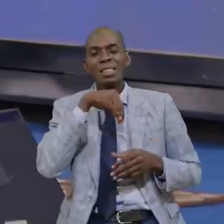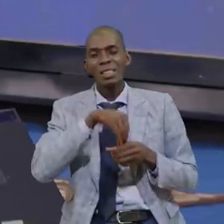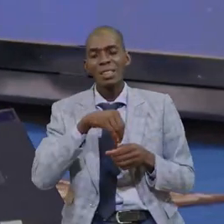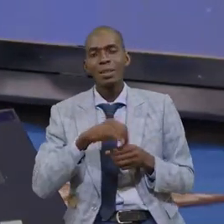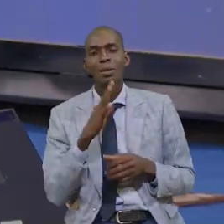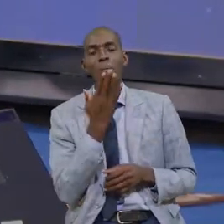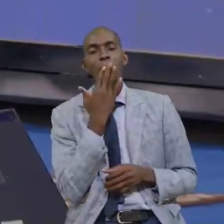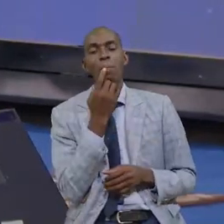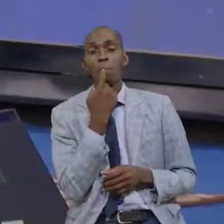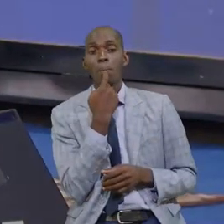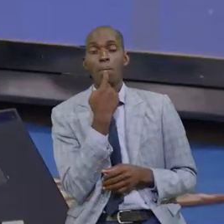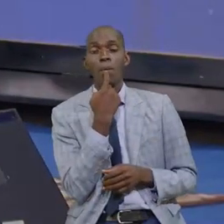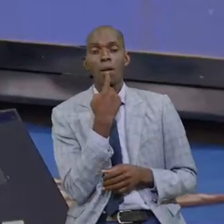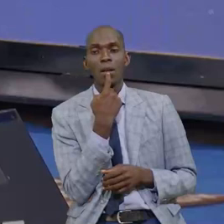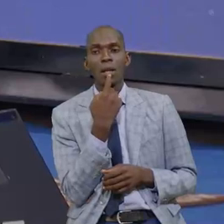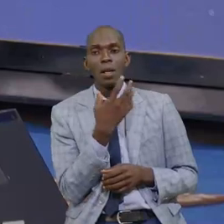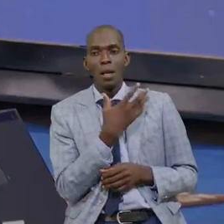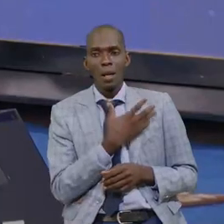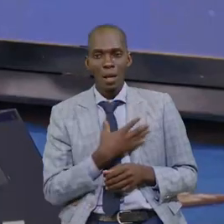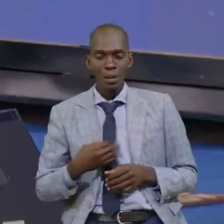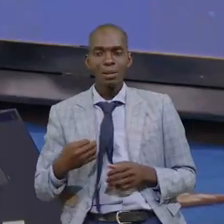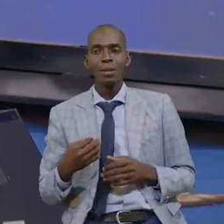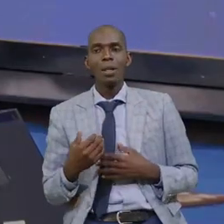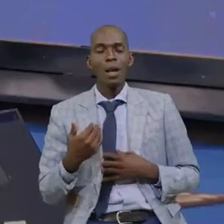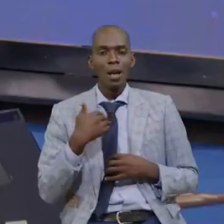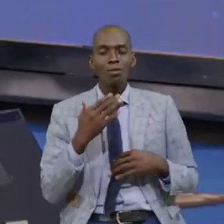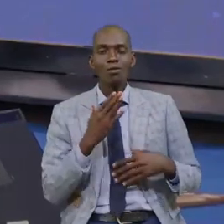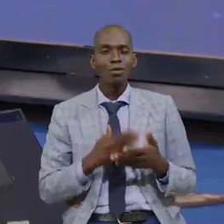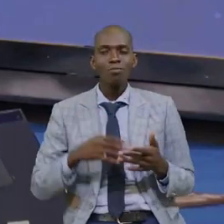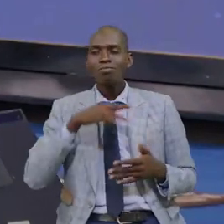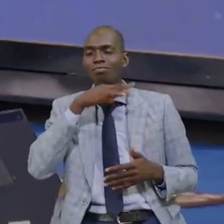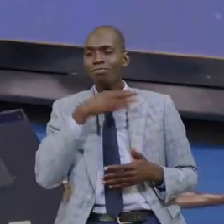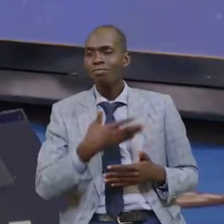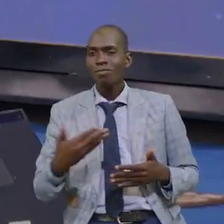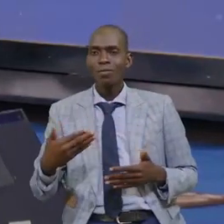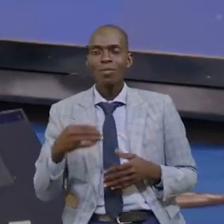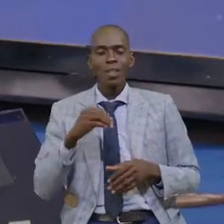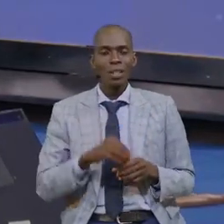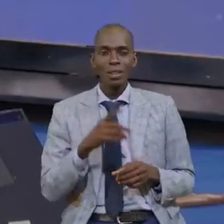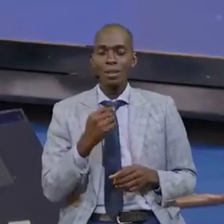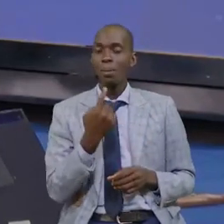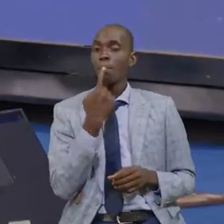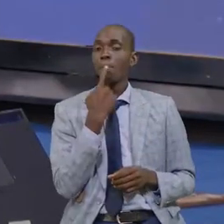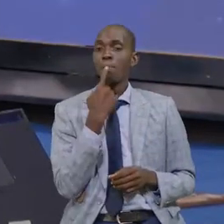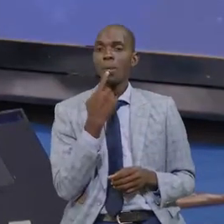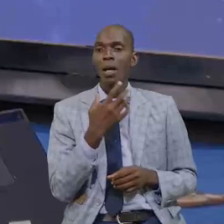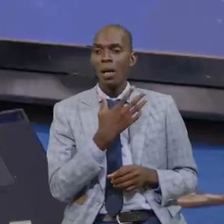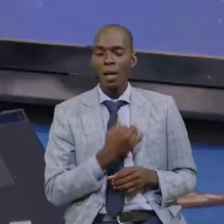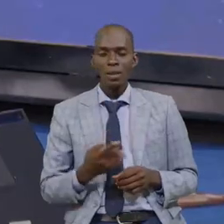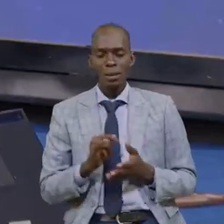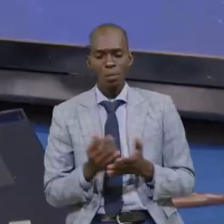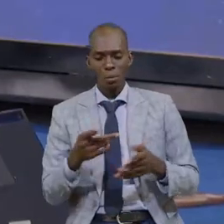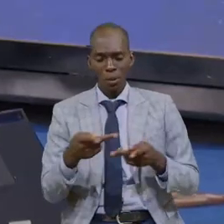des germes, des microbes dans la bouche et il a la contamination dans la bouche.